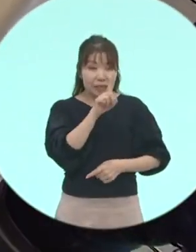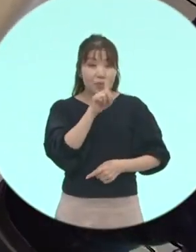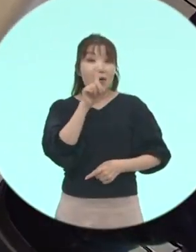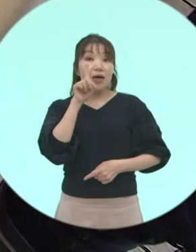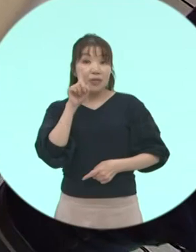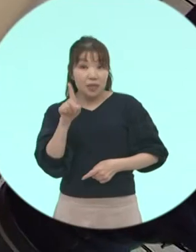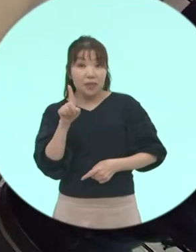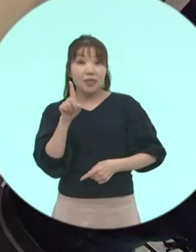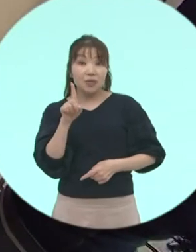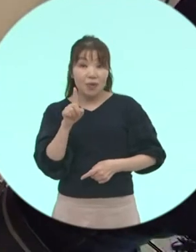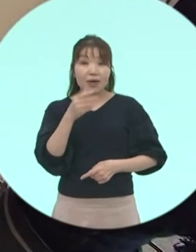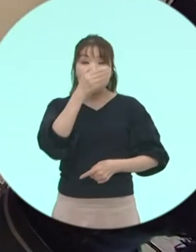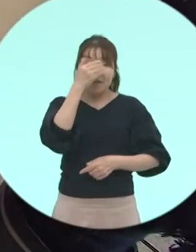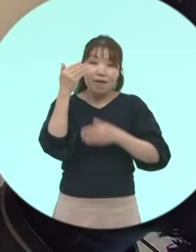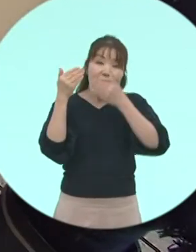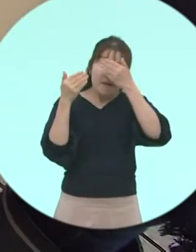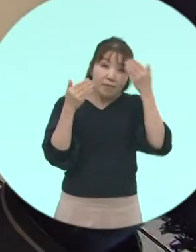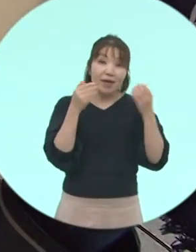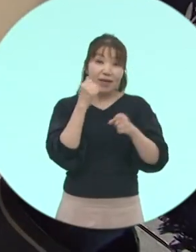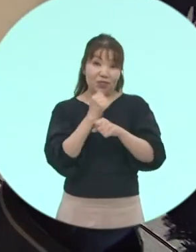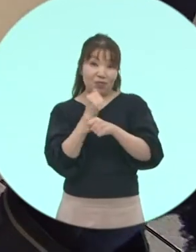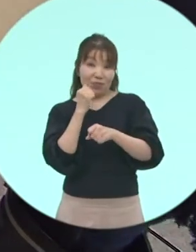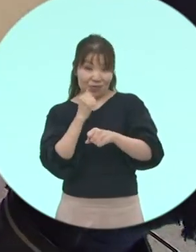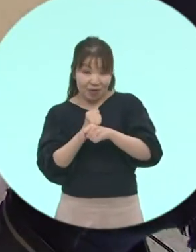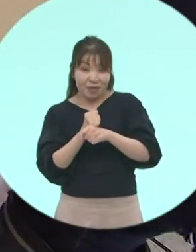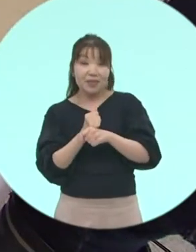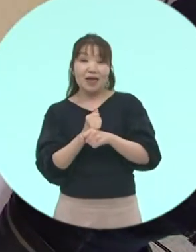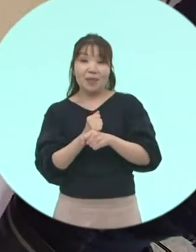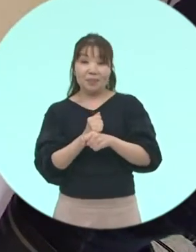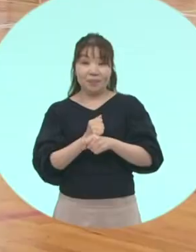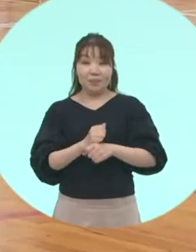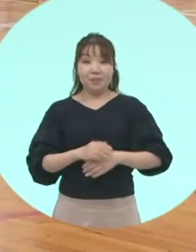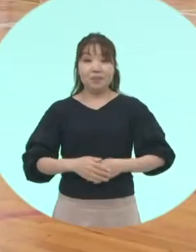枚職人が手すきで作り上げました。